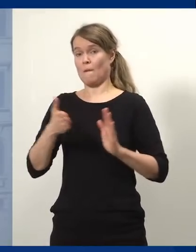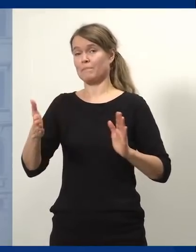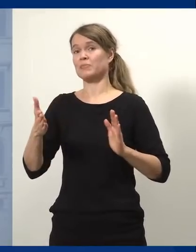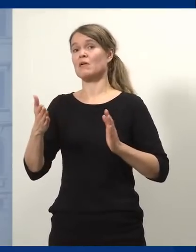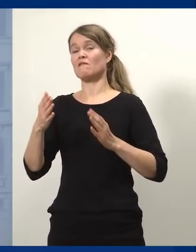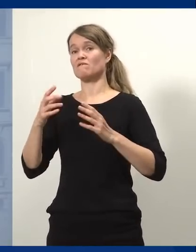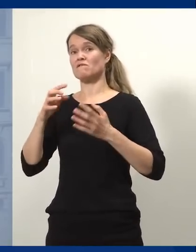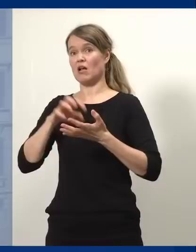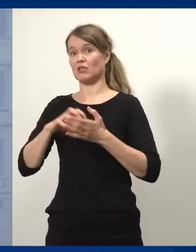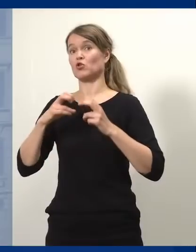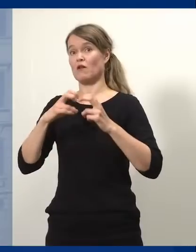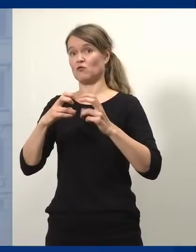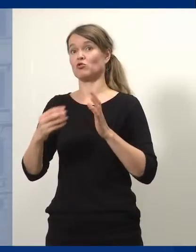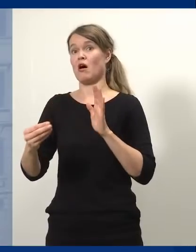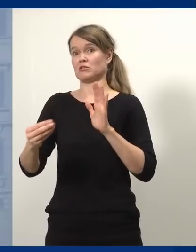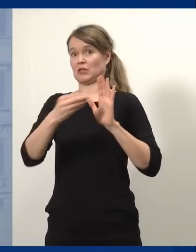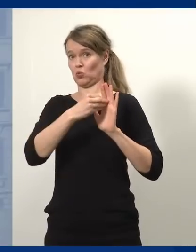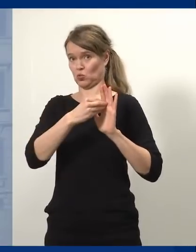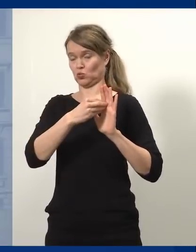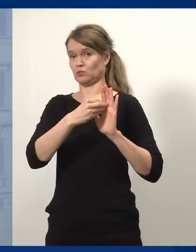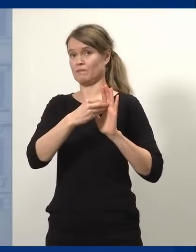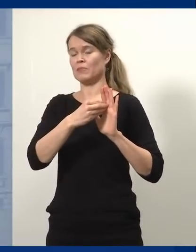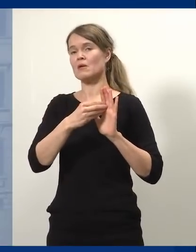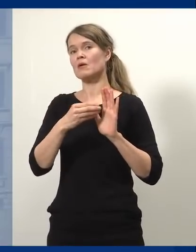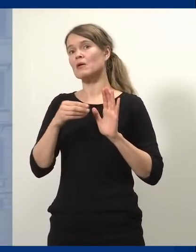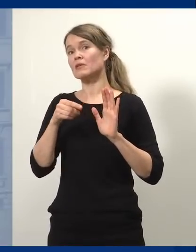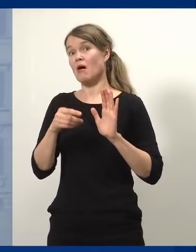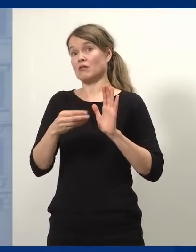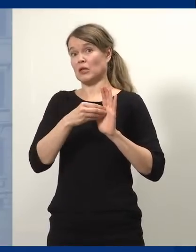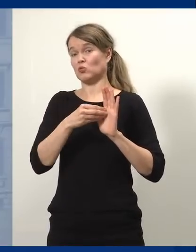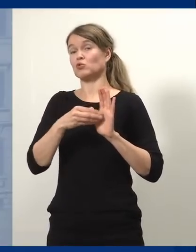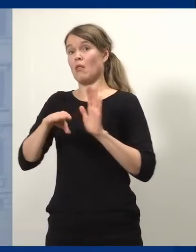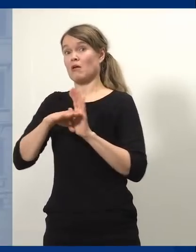Asetus annetaan lain voimaantulon yhteydessä.